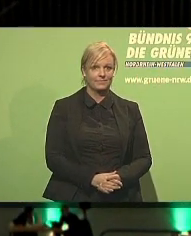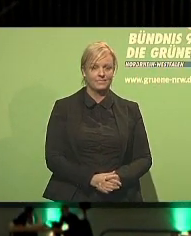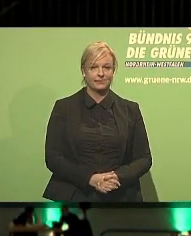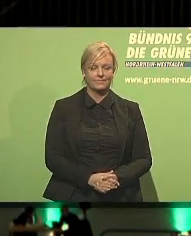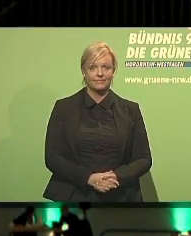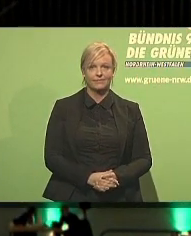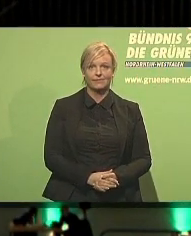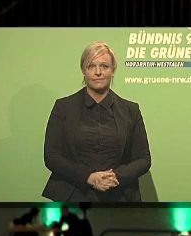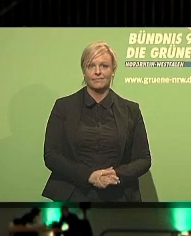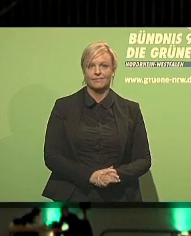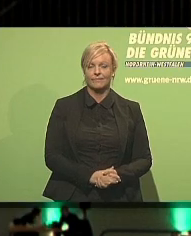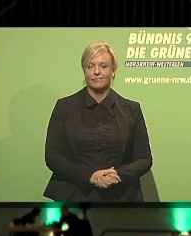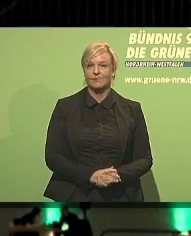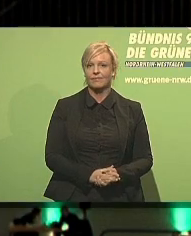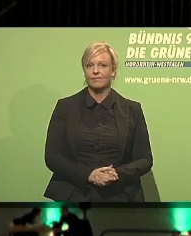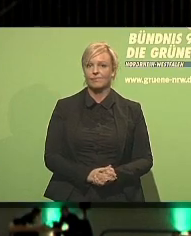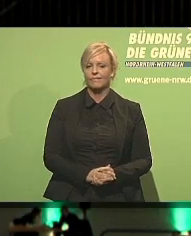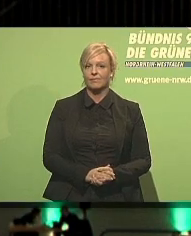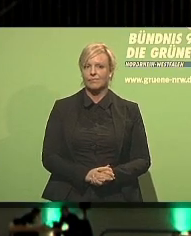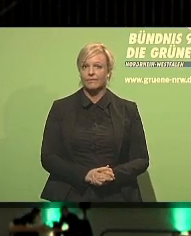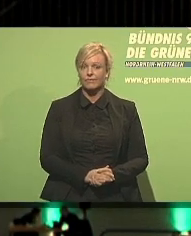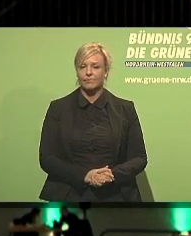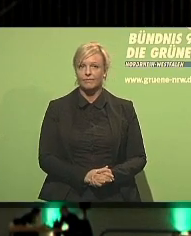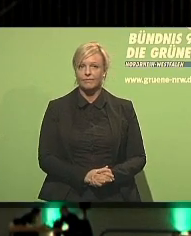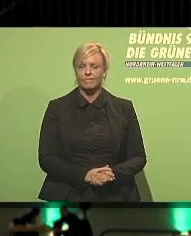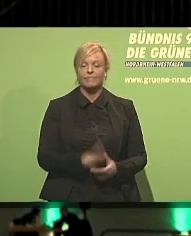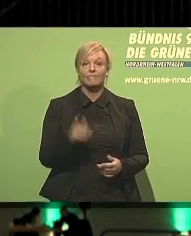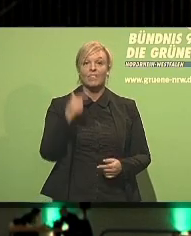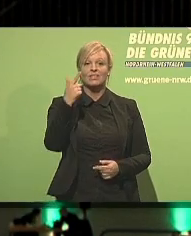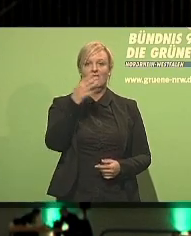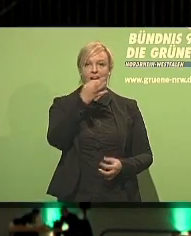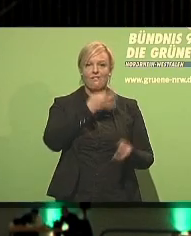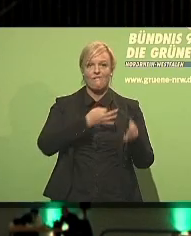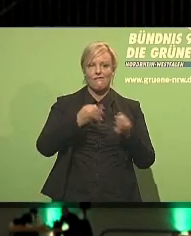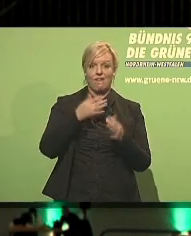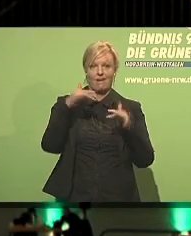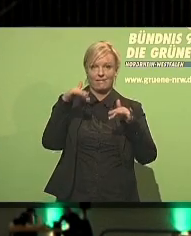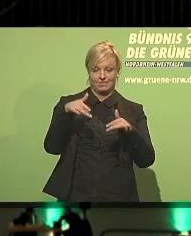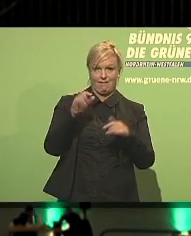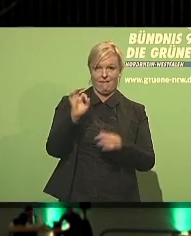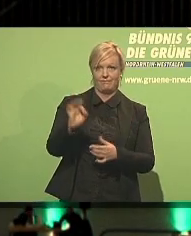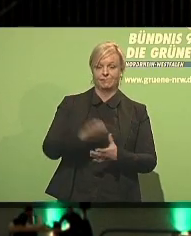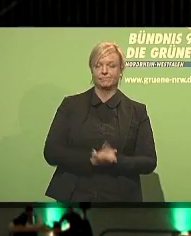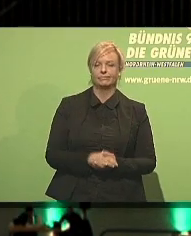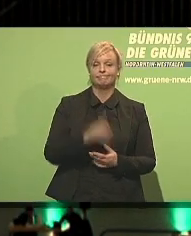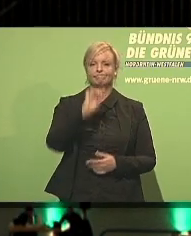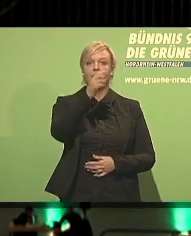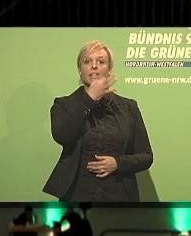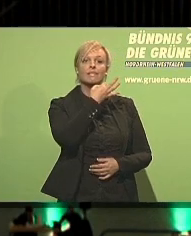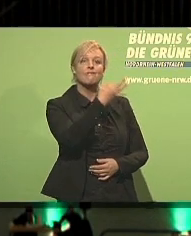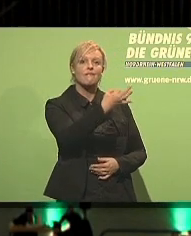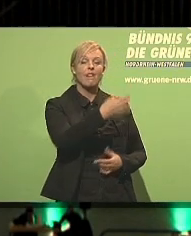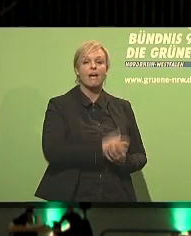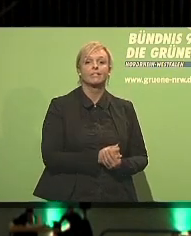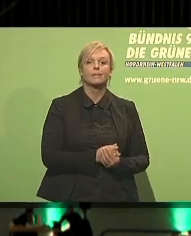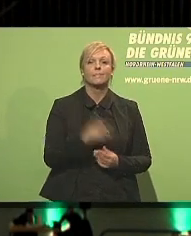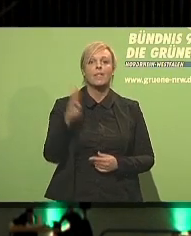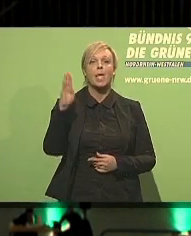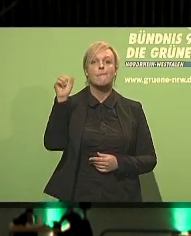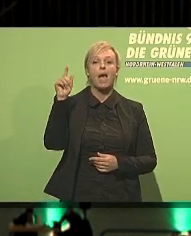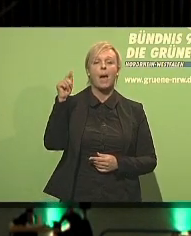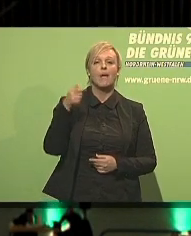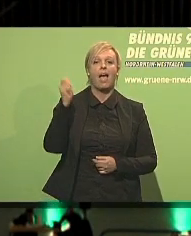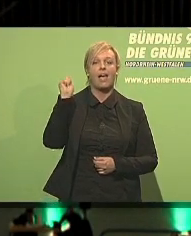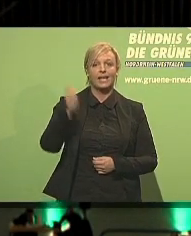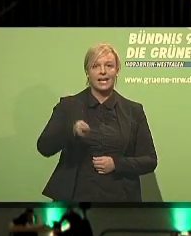Katharina, bleibst du noch kurz oben? Es gibt noch 2 Fragen an dich. Die erste Frage kommt von Barbara Richter